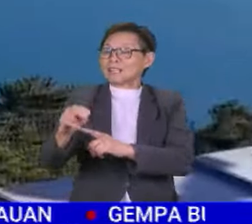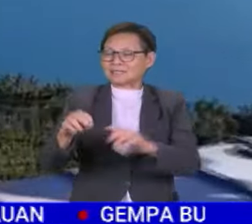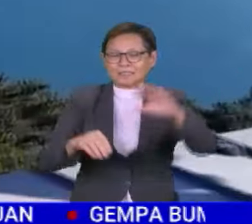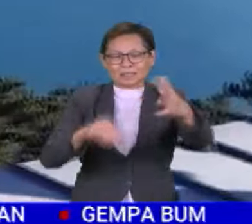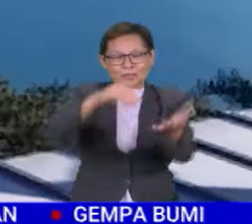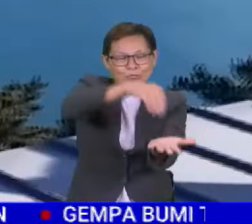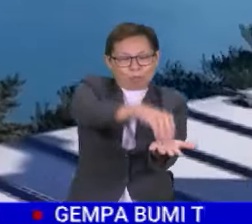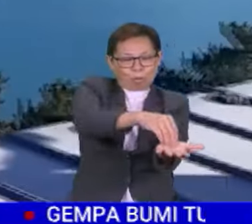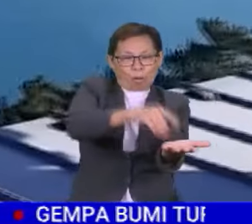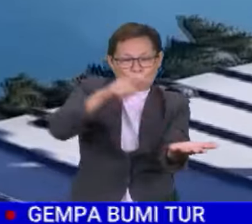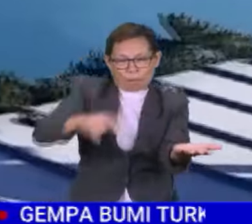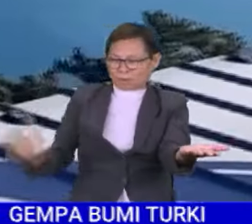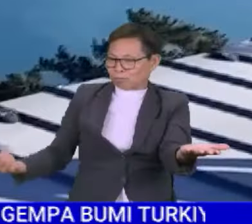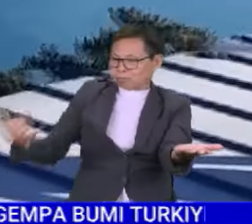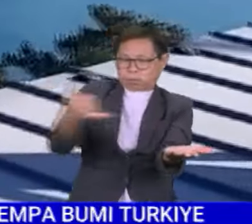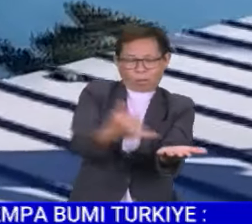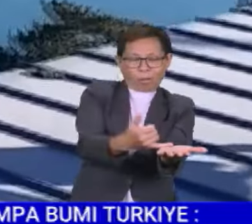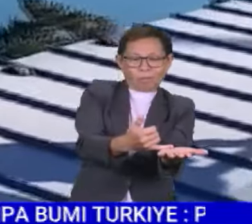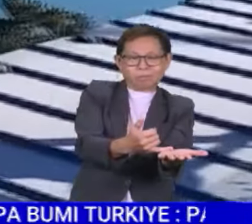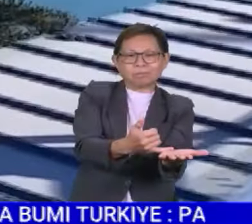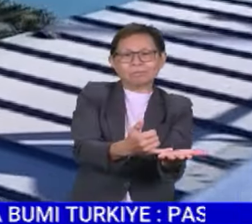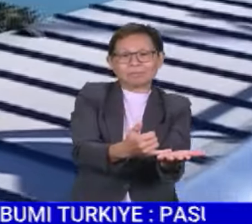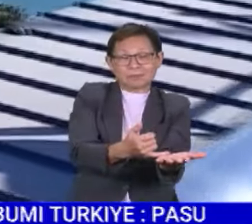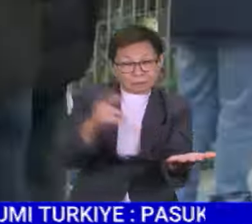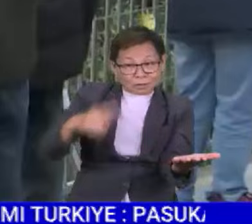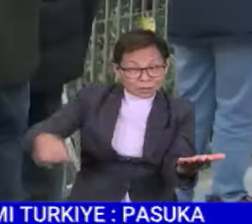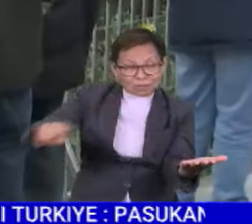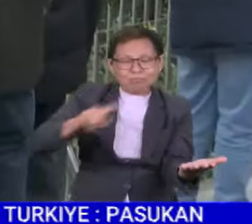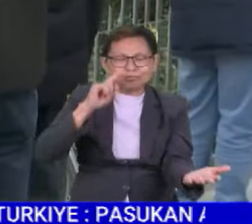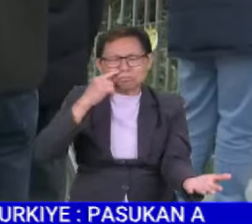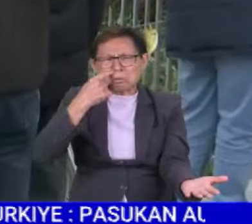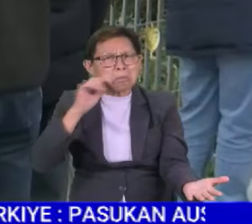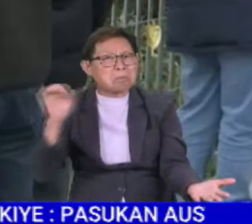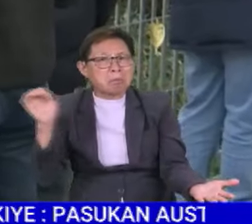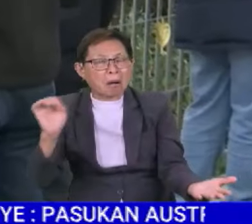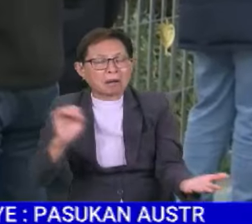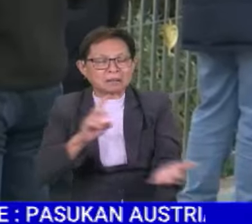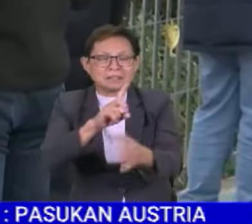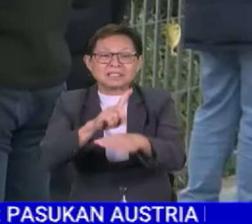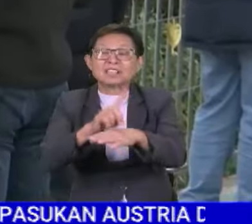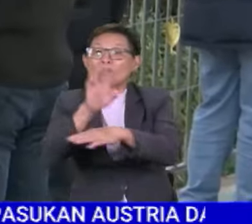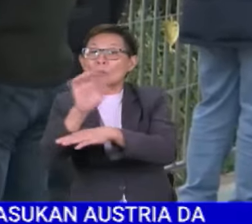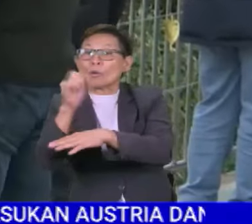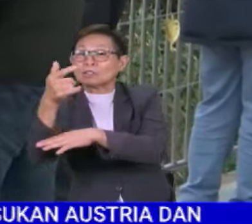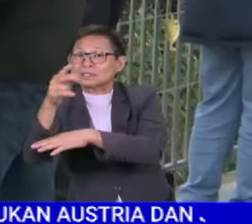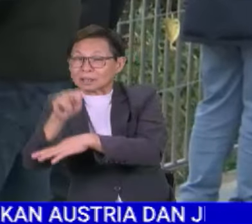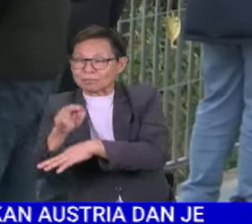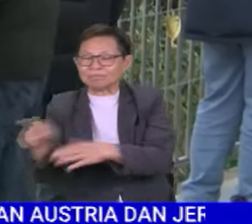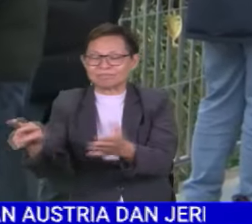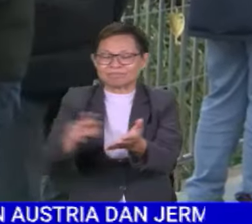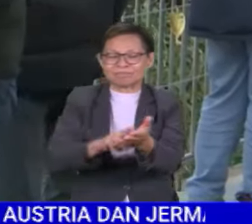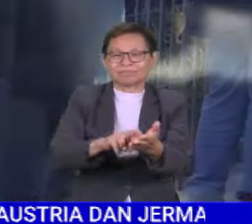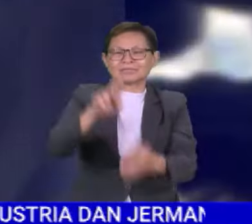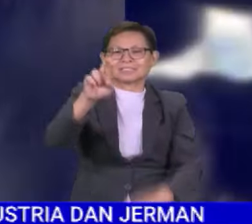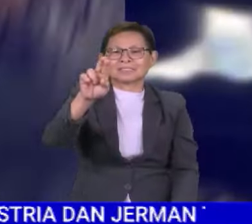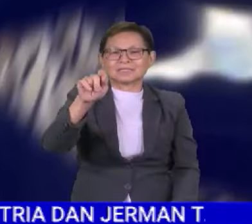destinasi yang wajib dikunjungi Rantau ini anda akan bosan di Busan siapa terbaik